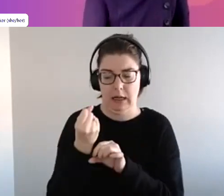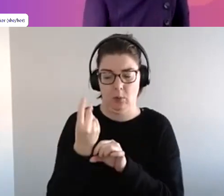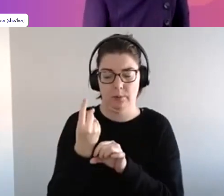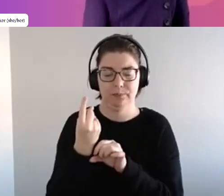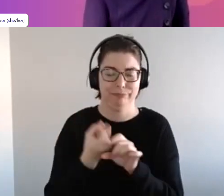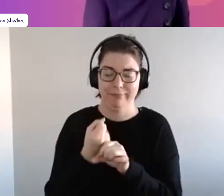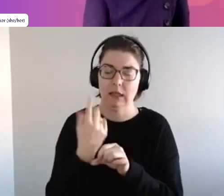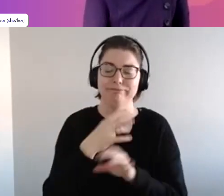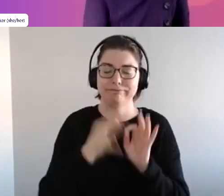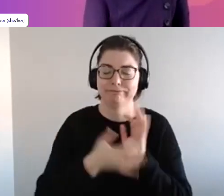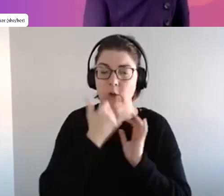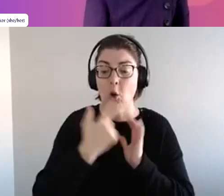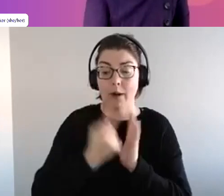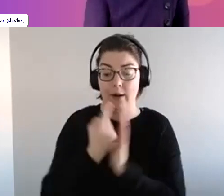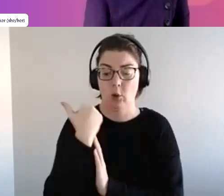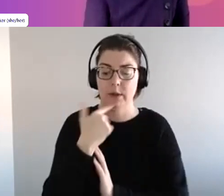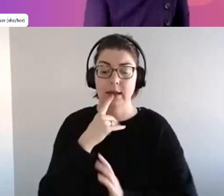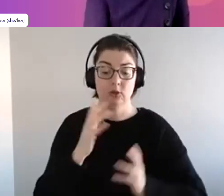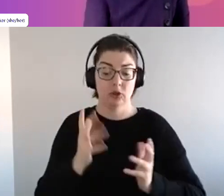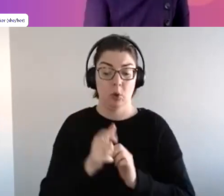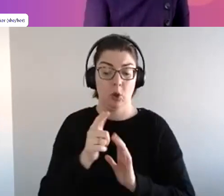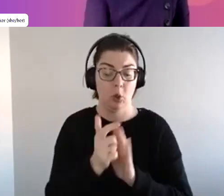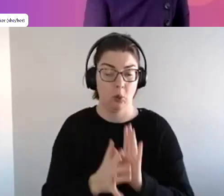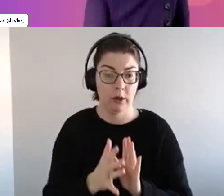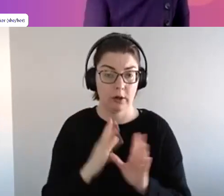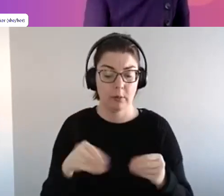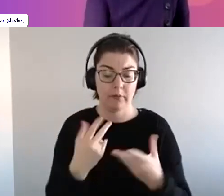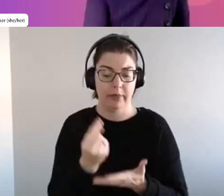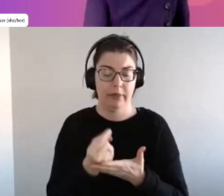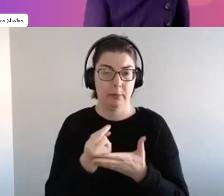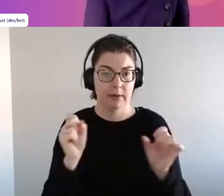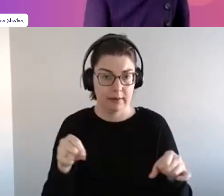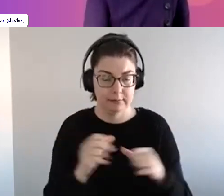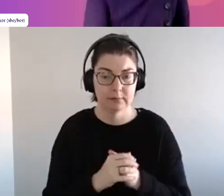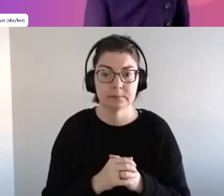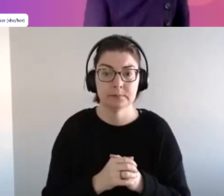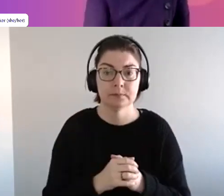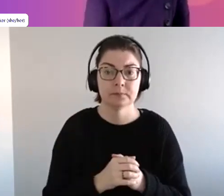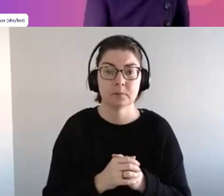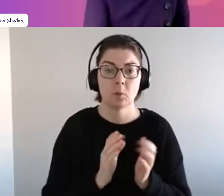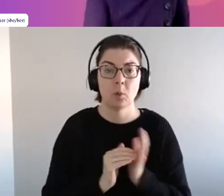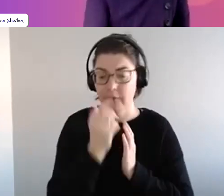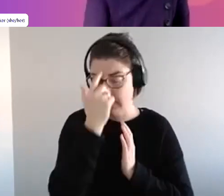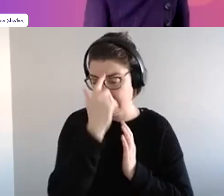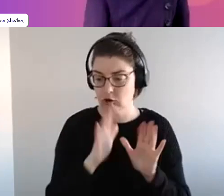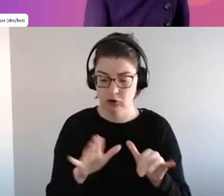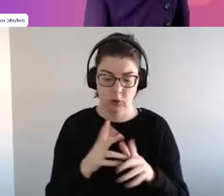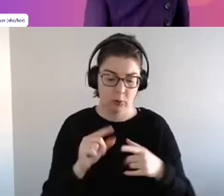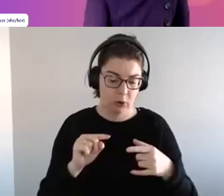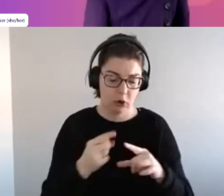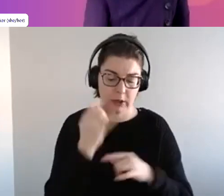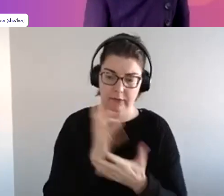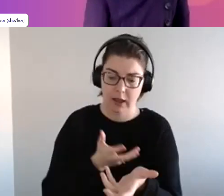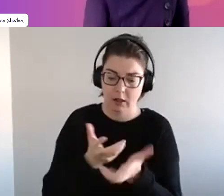il y a une heure Laurine a dit que le fait de parler un avocat peut être thérapeutique et c'est essentiel parce qu'on